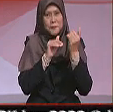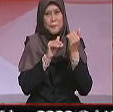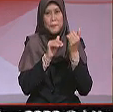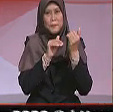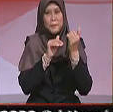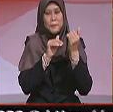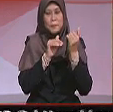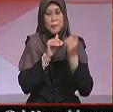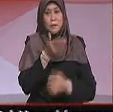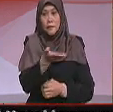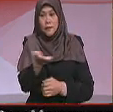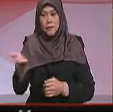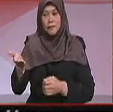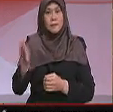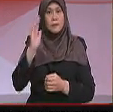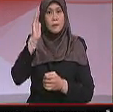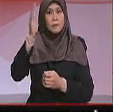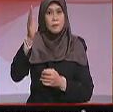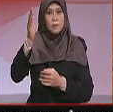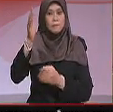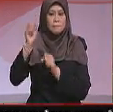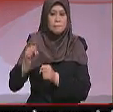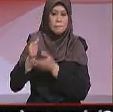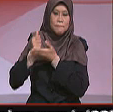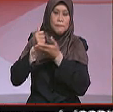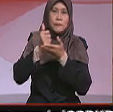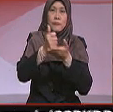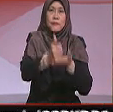bahawa anda akan dapat membantu